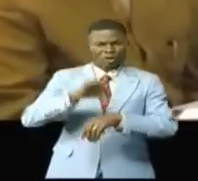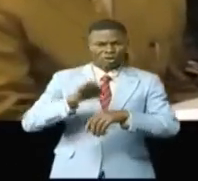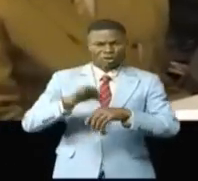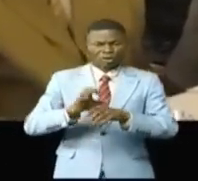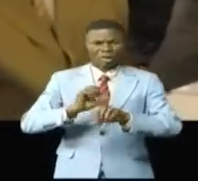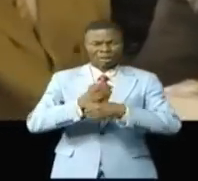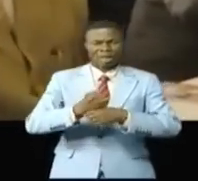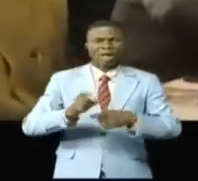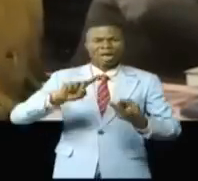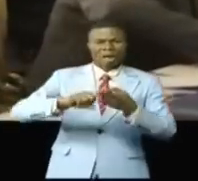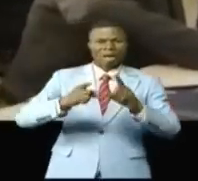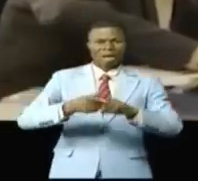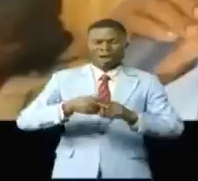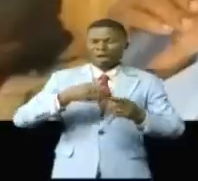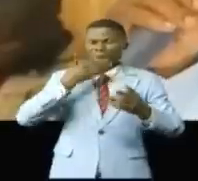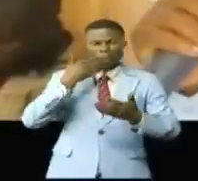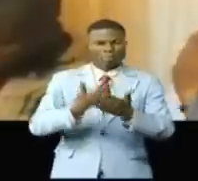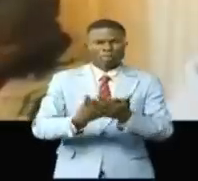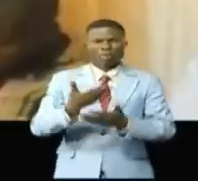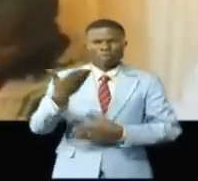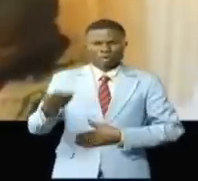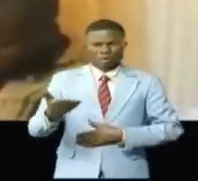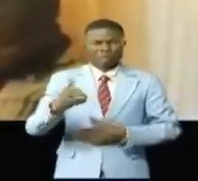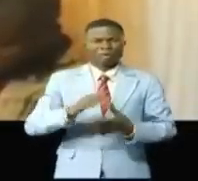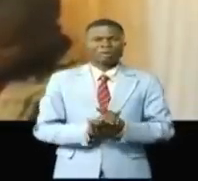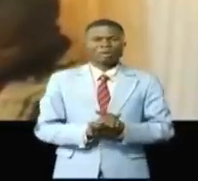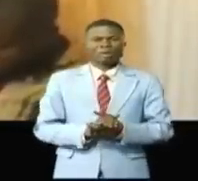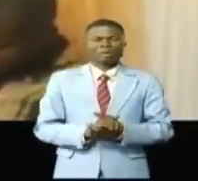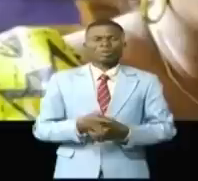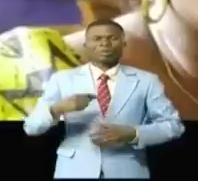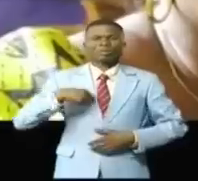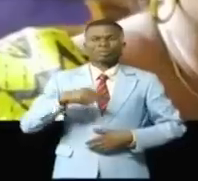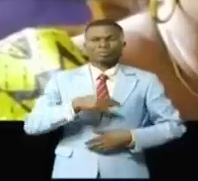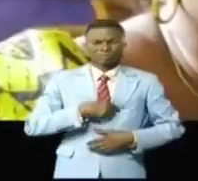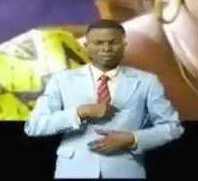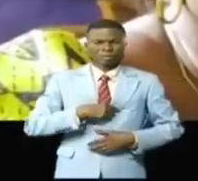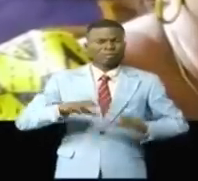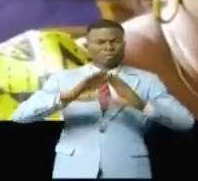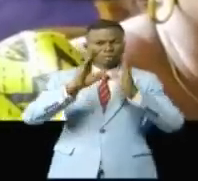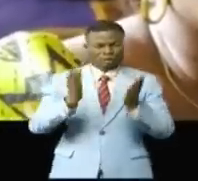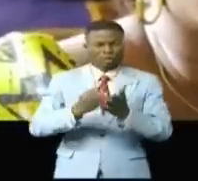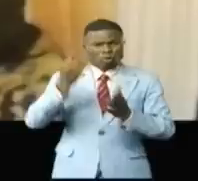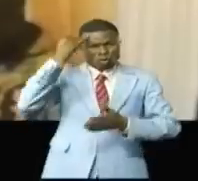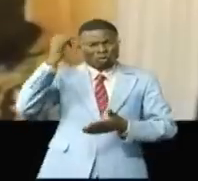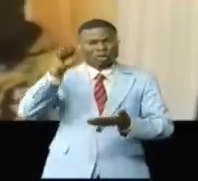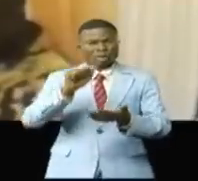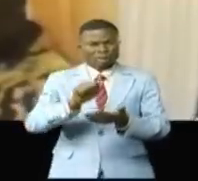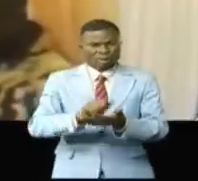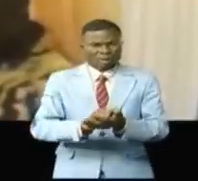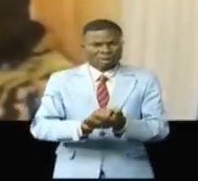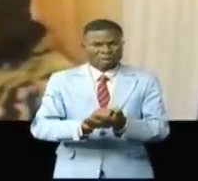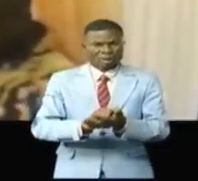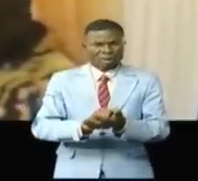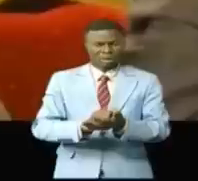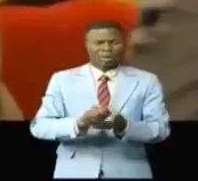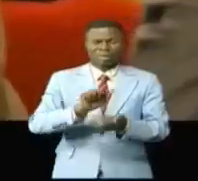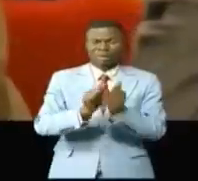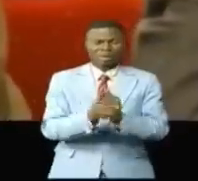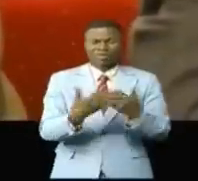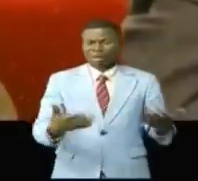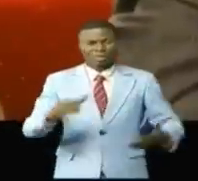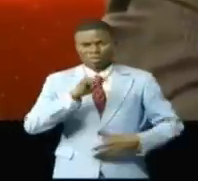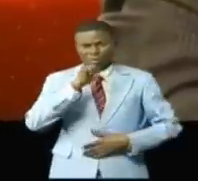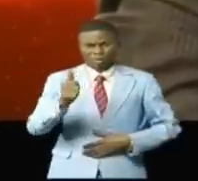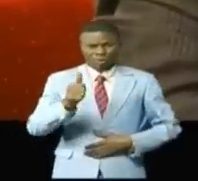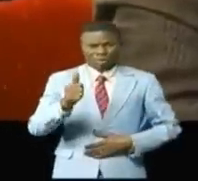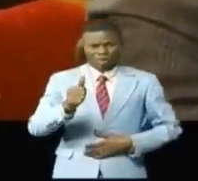les relations de bon voisinage. Notre souhait serait que toutes ces initiatives ne demeurent pas vaines à l'instar